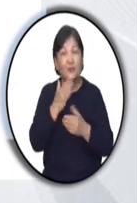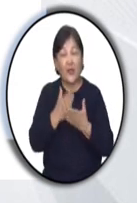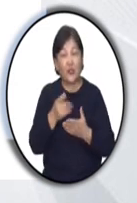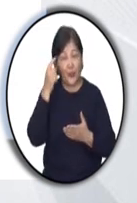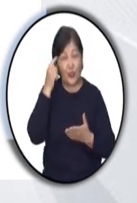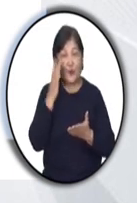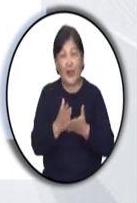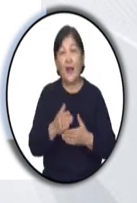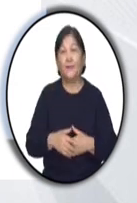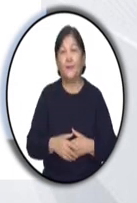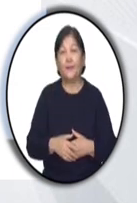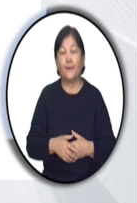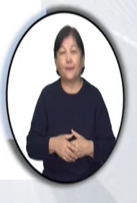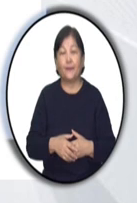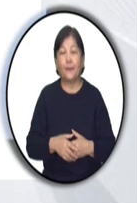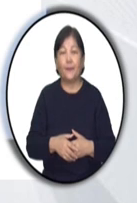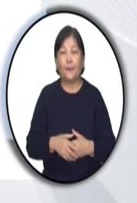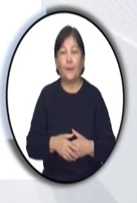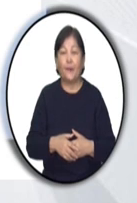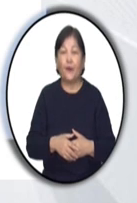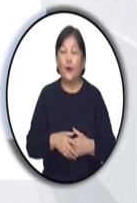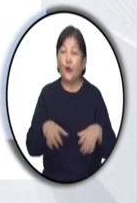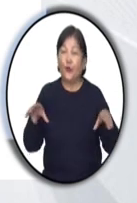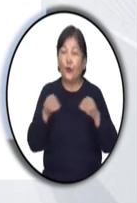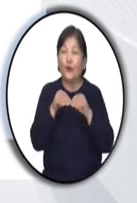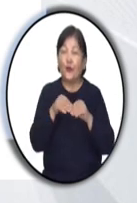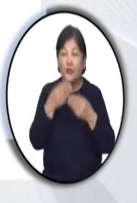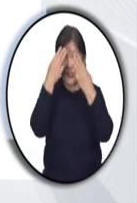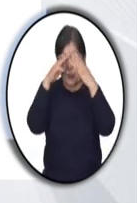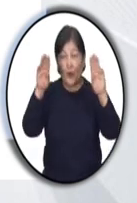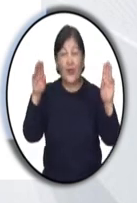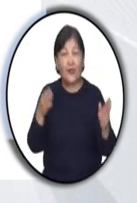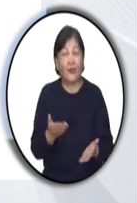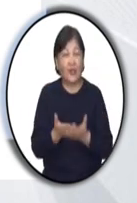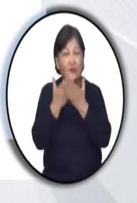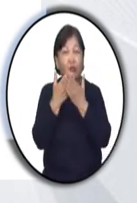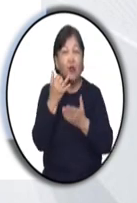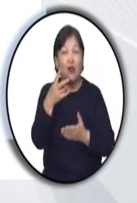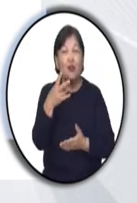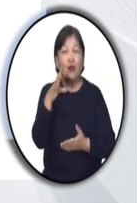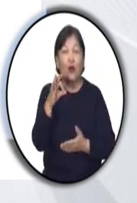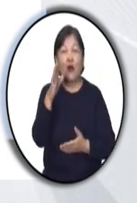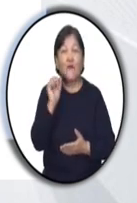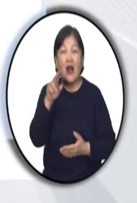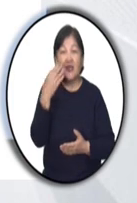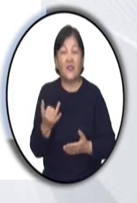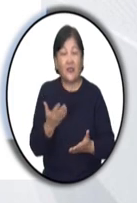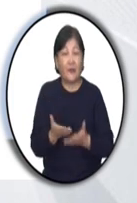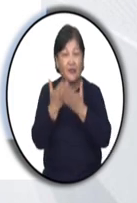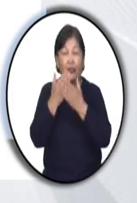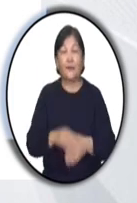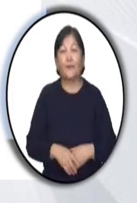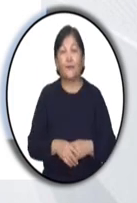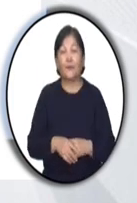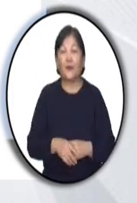сайн бодлогууд хийж үйл ажиллагаа сайн одоо арга хэмжээ авж байгаа гэж ингэж дүгнж байна. За тэгээд ер нь бол шинэ ухаанаа дэмжинэ. Инновацаа